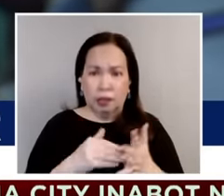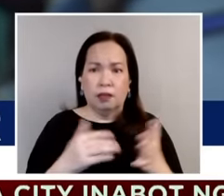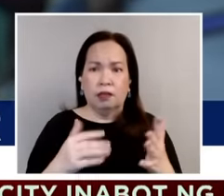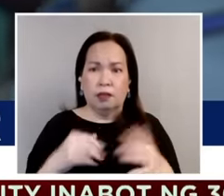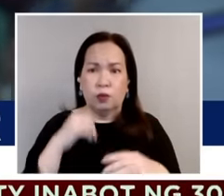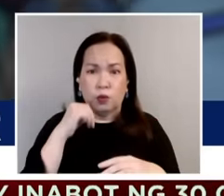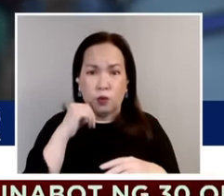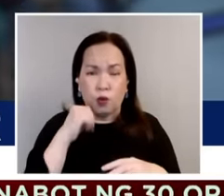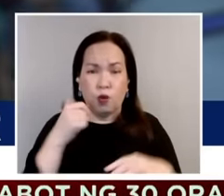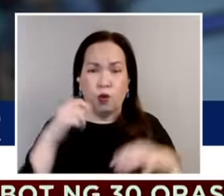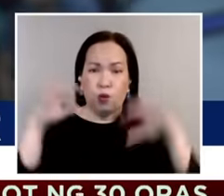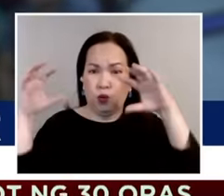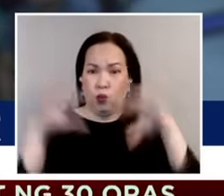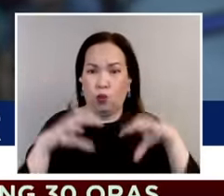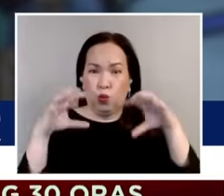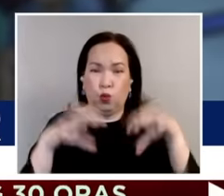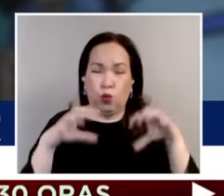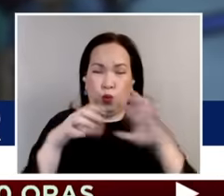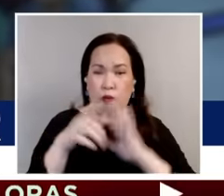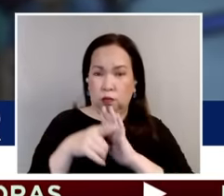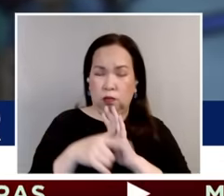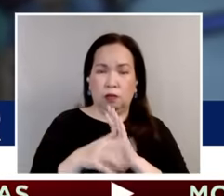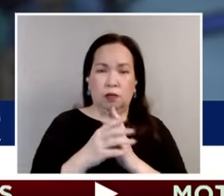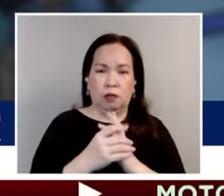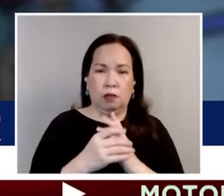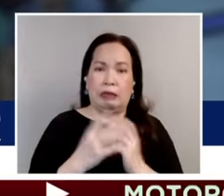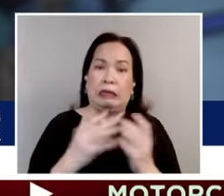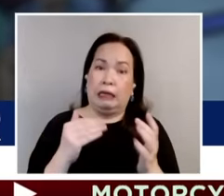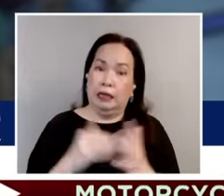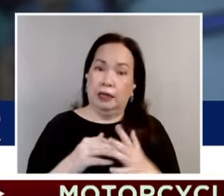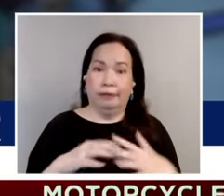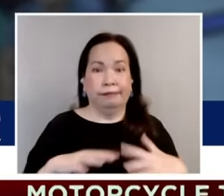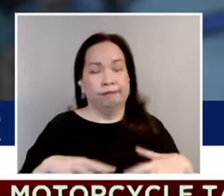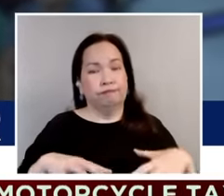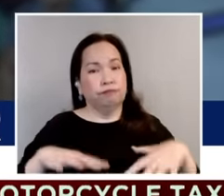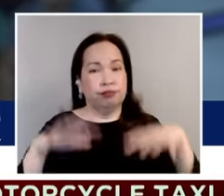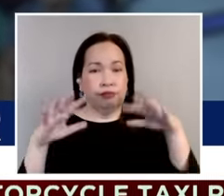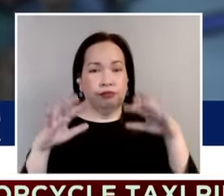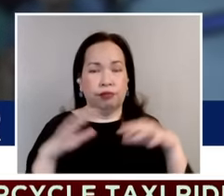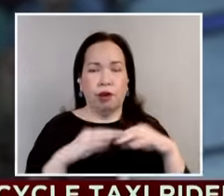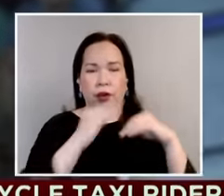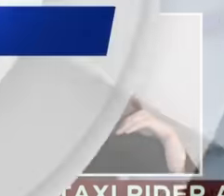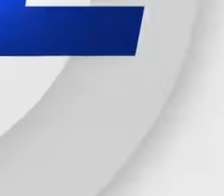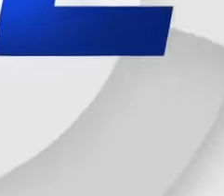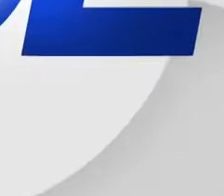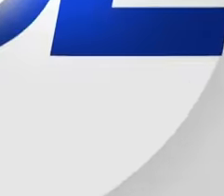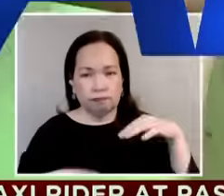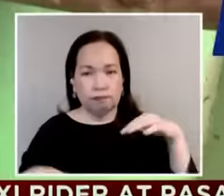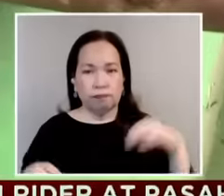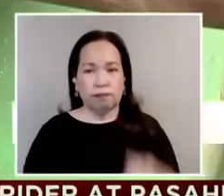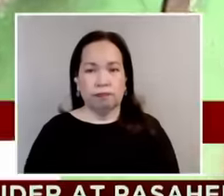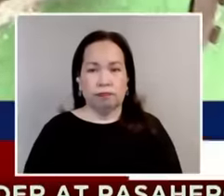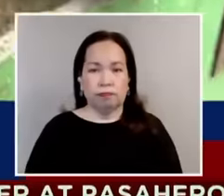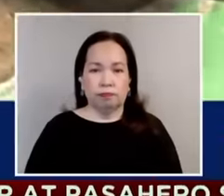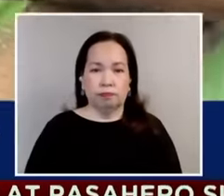bumuhos ang pag-ulan na posibleng magdulot ng pagbaha at landslide.